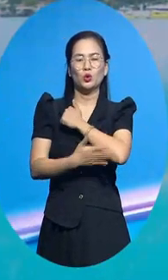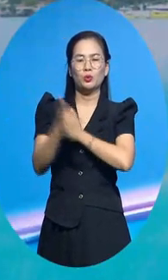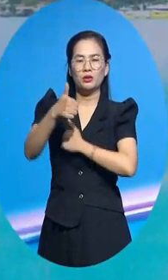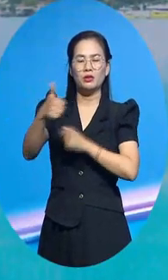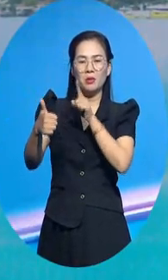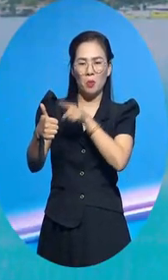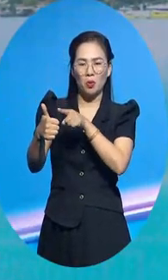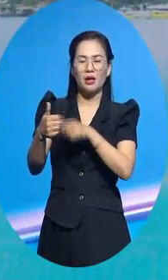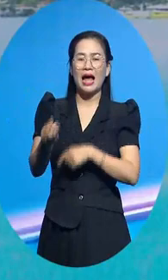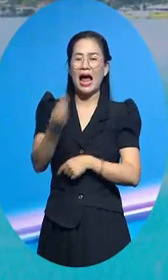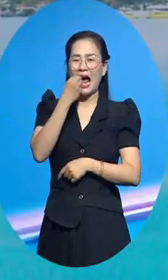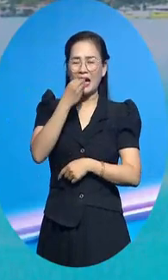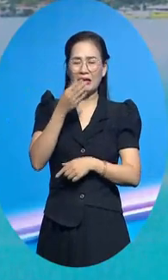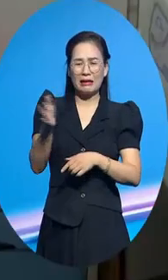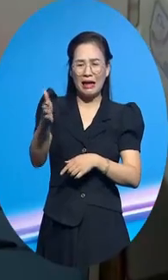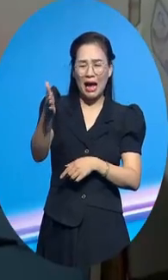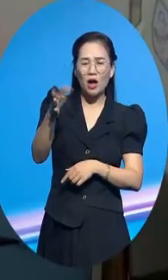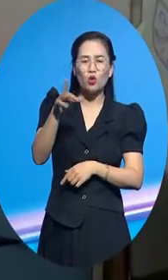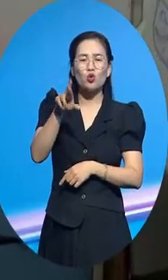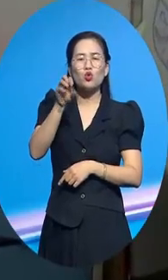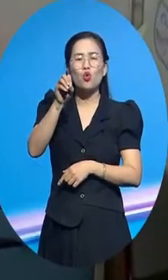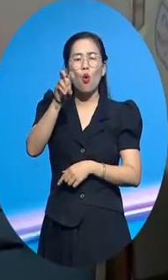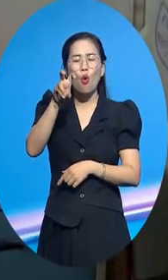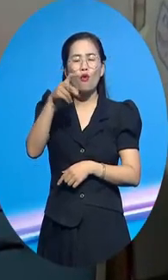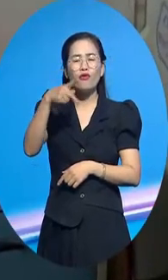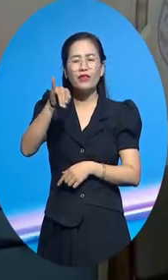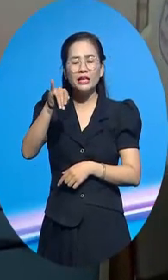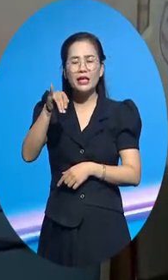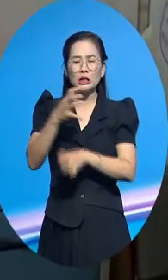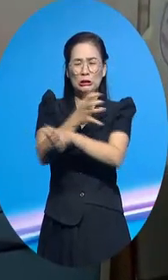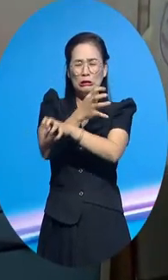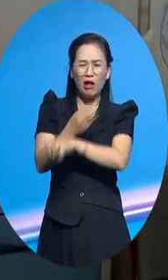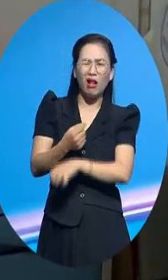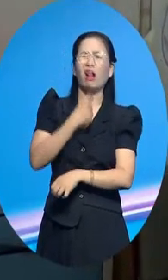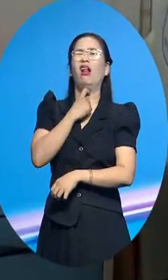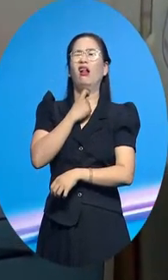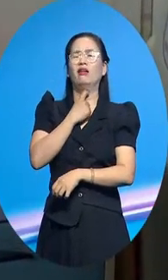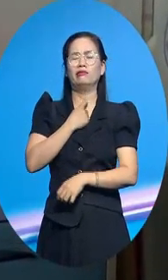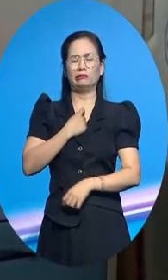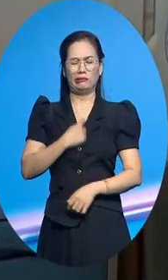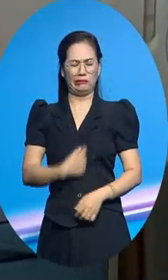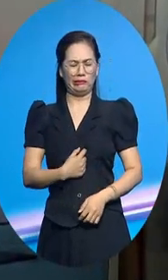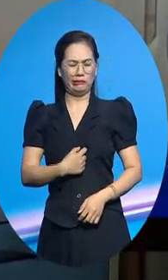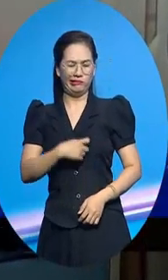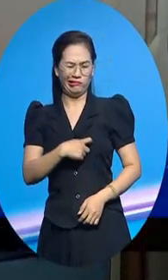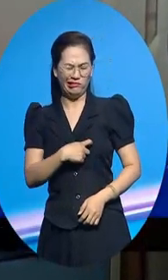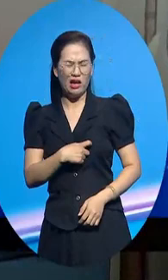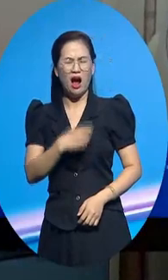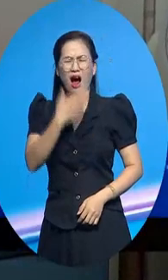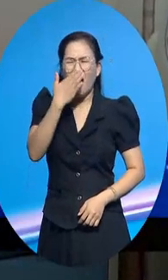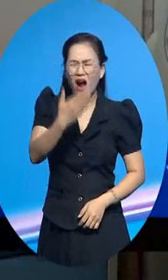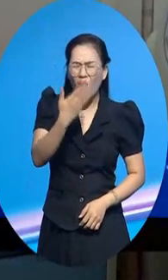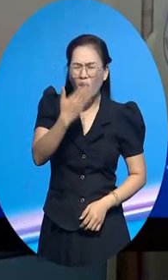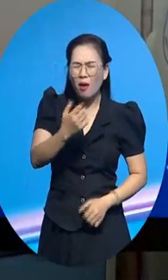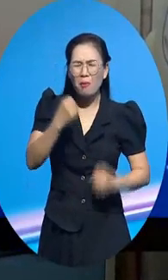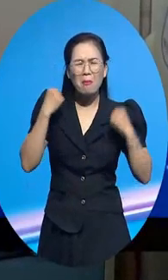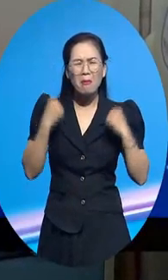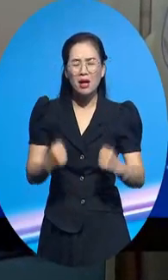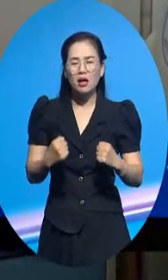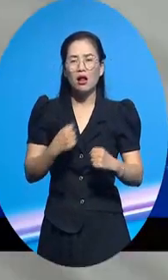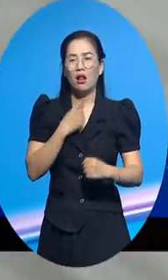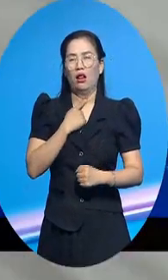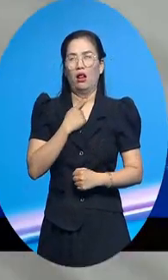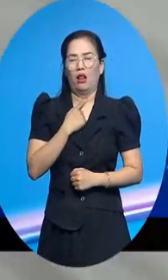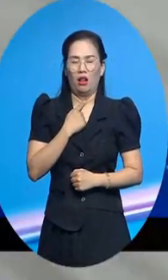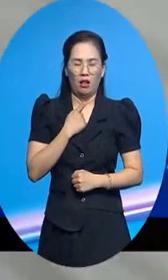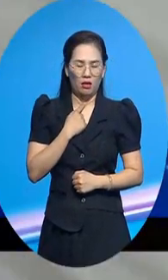hữu. Bệnh nhân là một phụ nữ tại Bến Tre đã vô tình nuốt phải xương cá rô phi trong lúc ăn mà không biết, dẫn tới đau tức vùng ngực và nuốt nghẹn